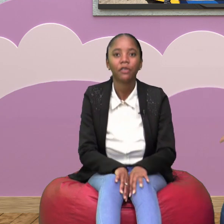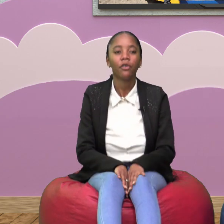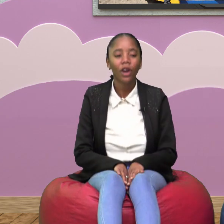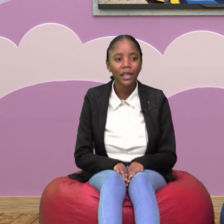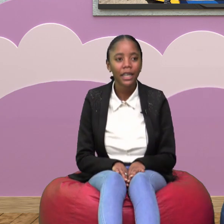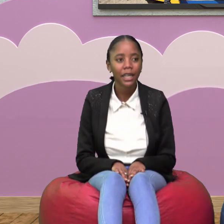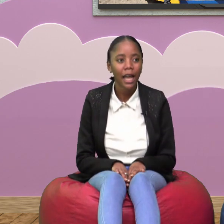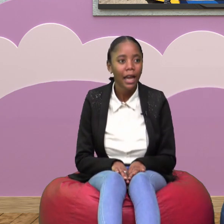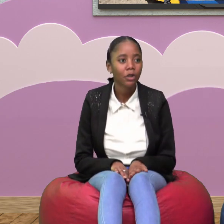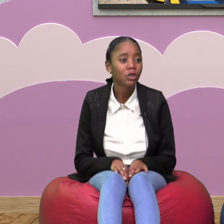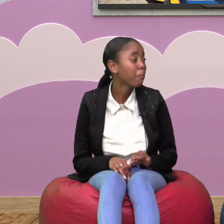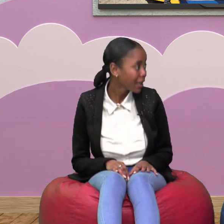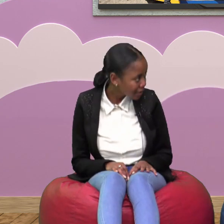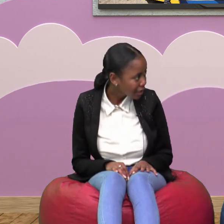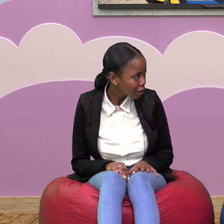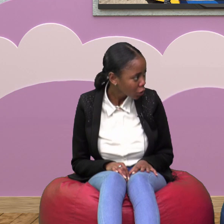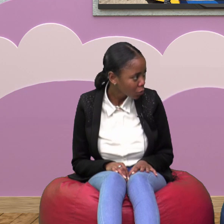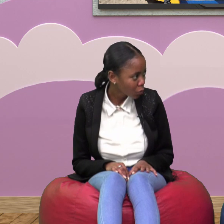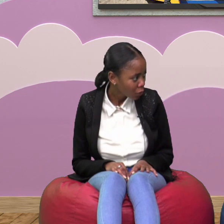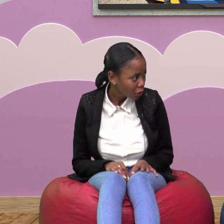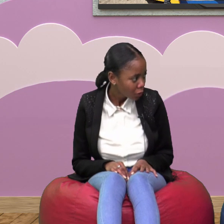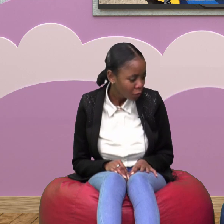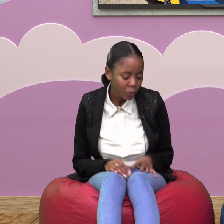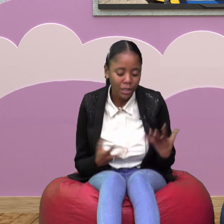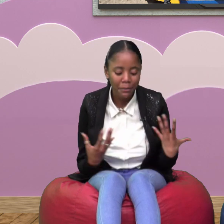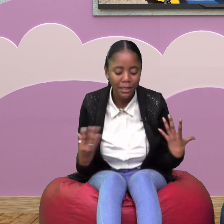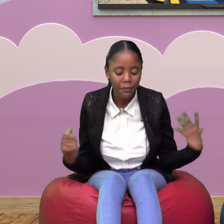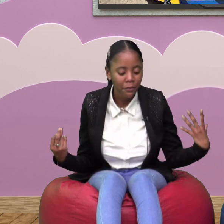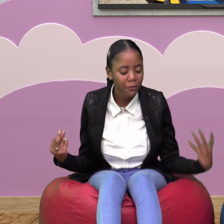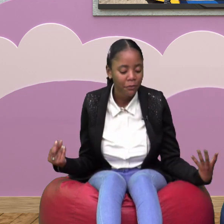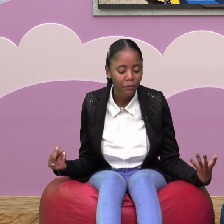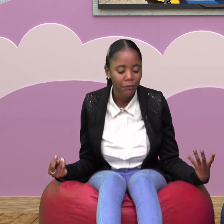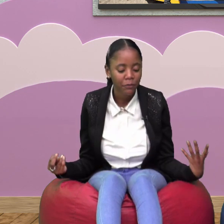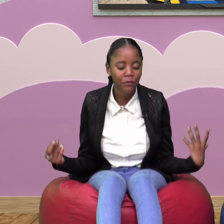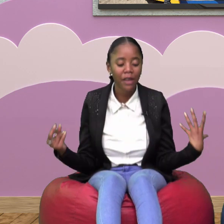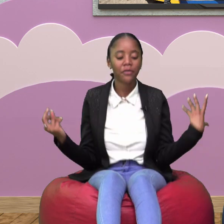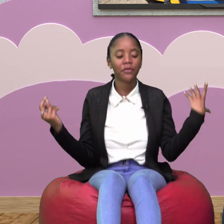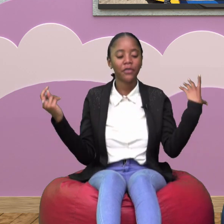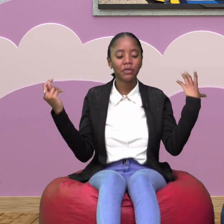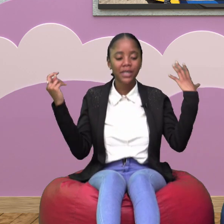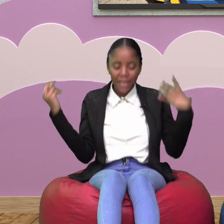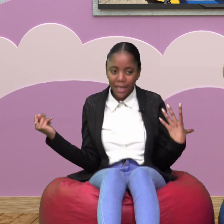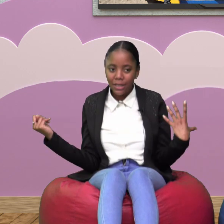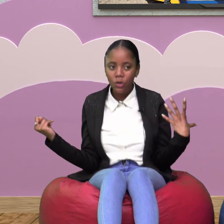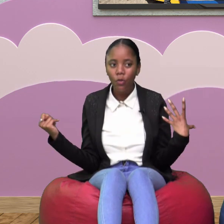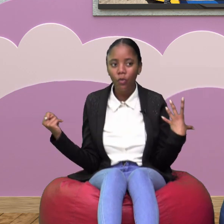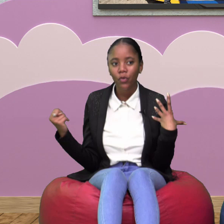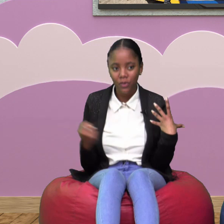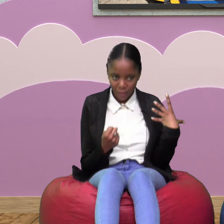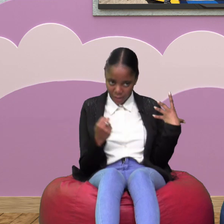Okay, die volgende ene kan ons bicycles doen. Okay. So ons gaan op fiets trap. 5 of 6